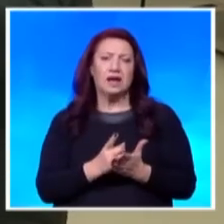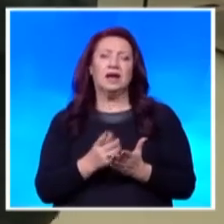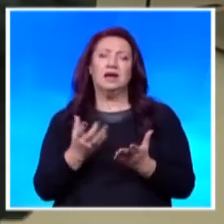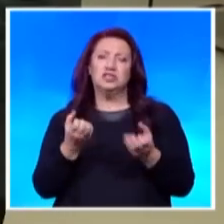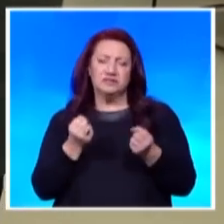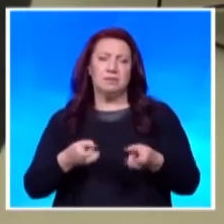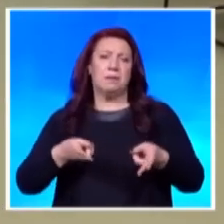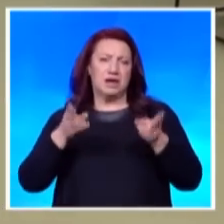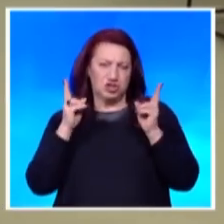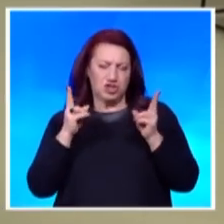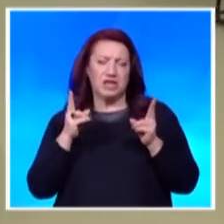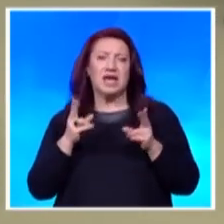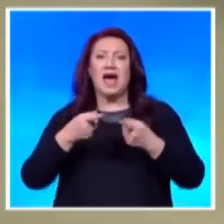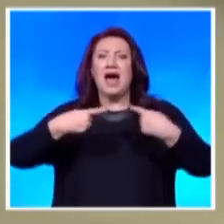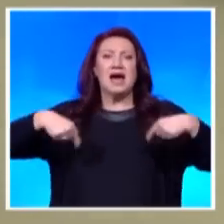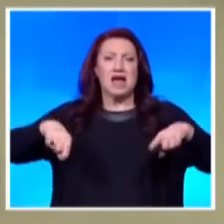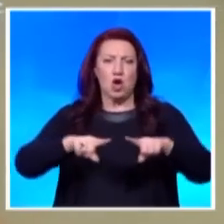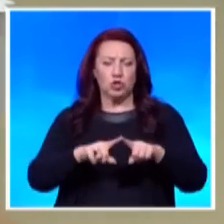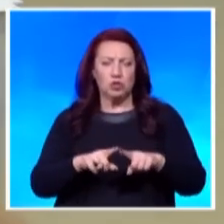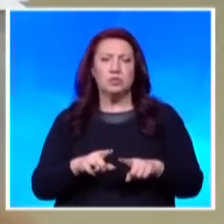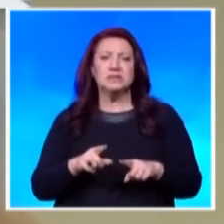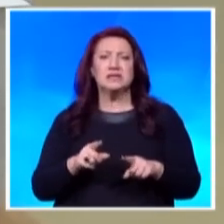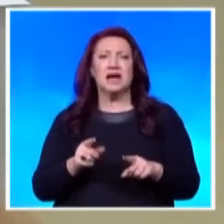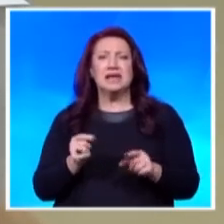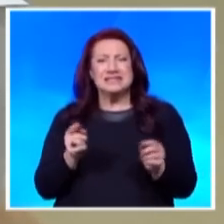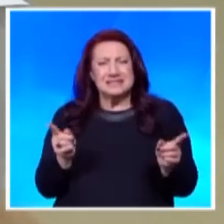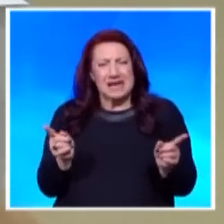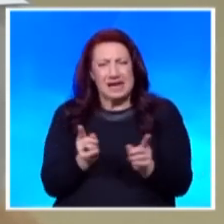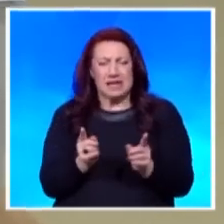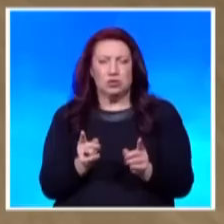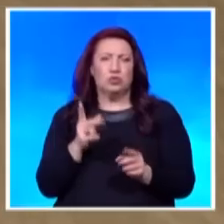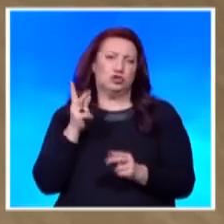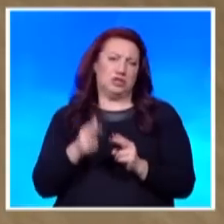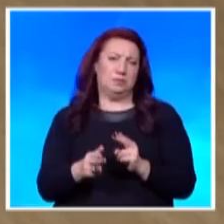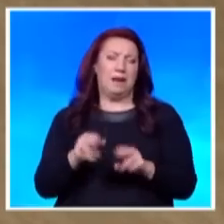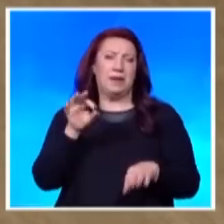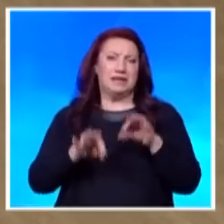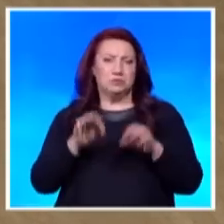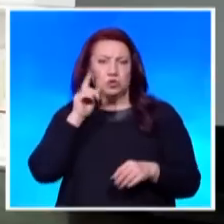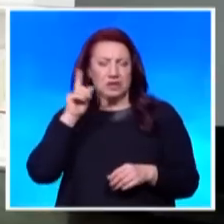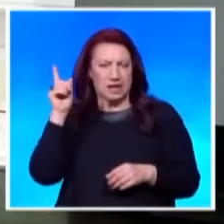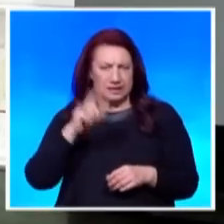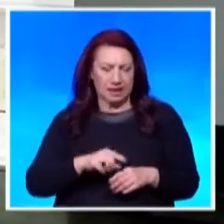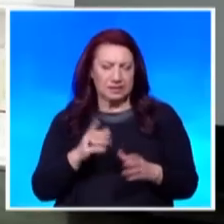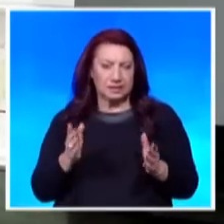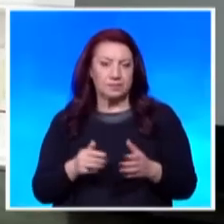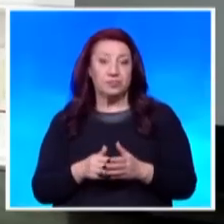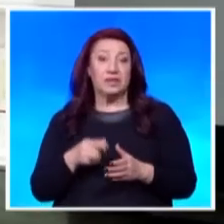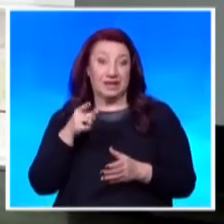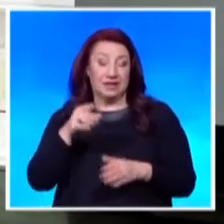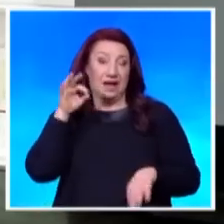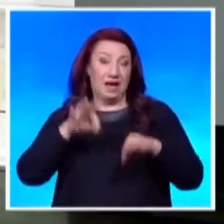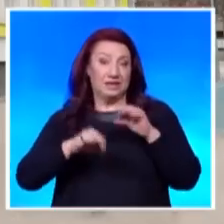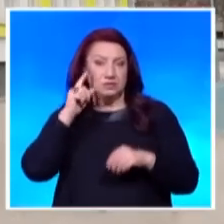РИК, за кратко ще бъде спряна изборния ден, ако това се прецени от РИК. Така изборният ден